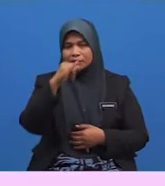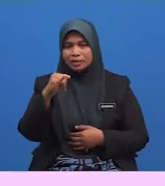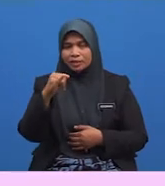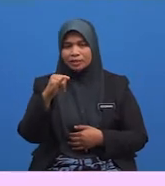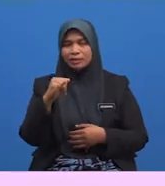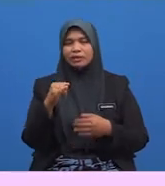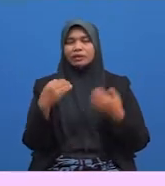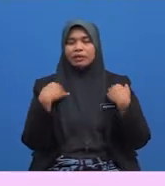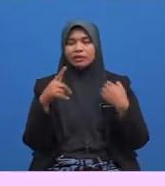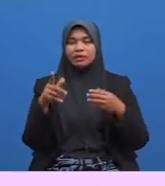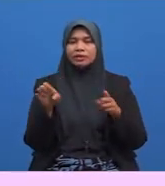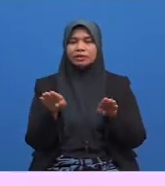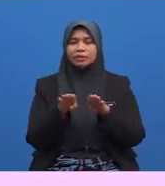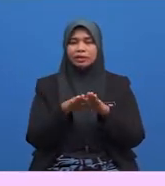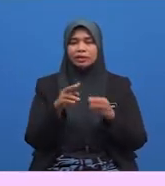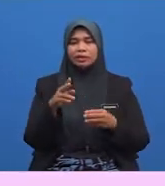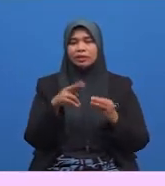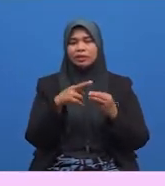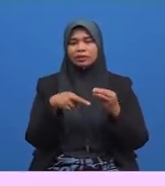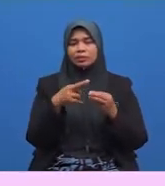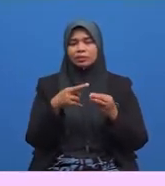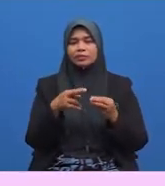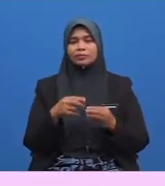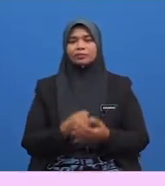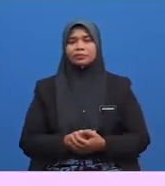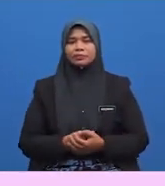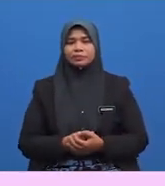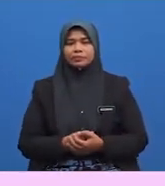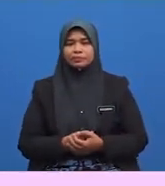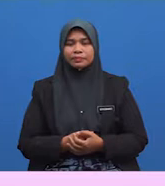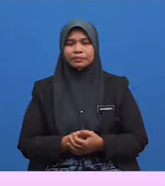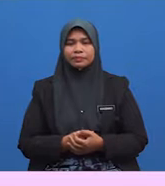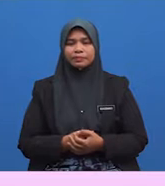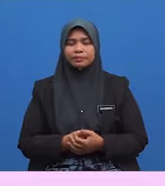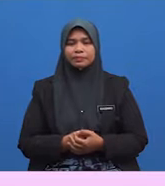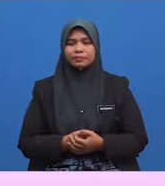rumus. Langkah-langkah telah ditunjukkan di paparan.